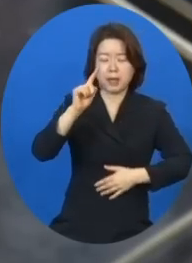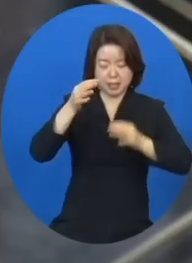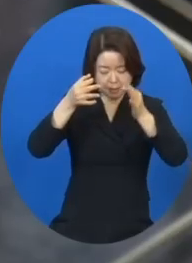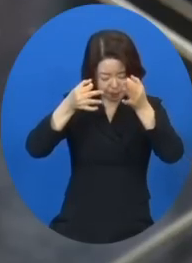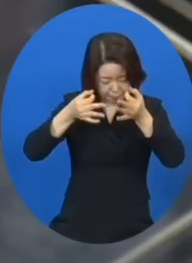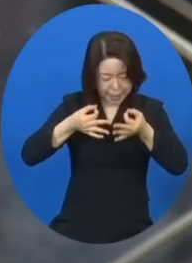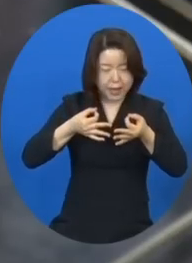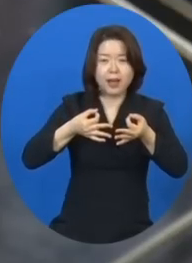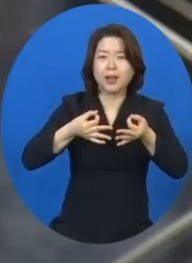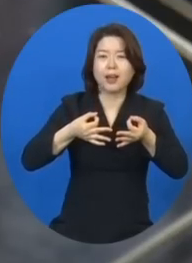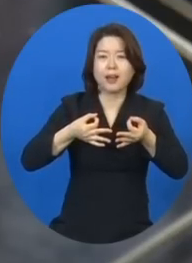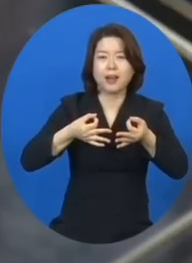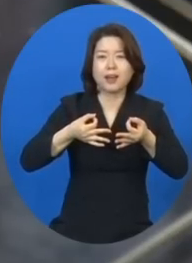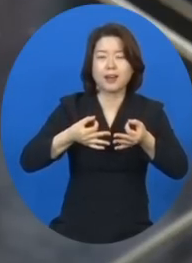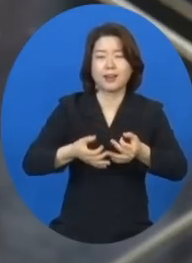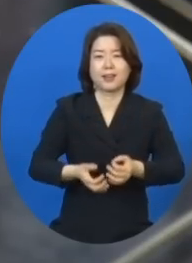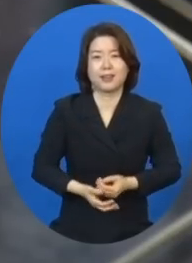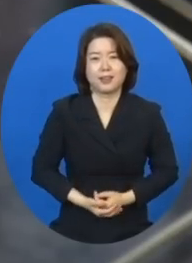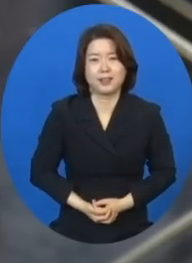하셨습니다.